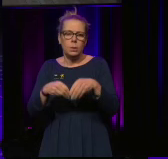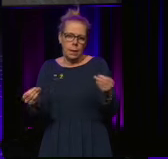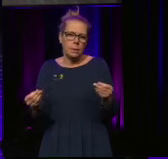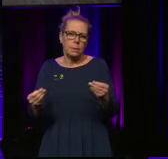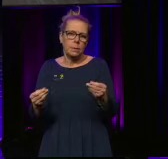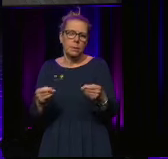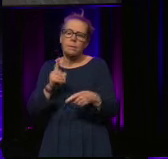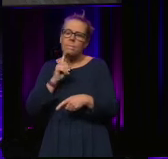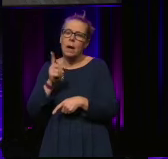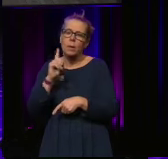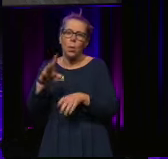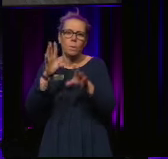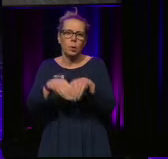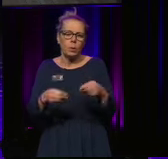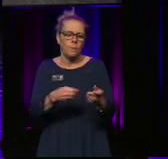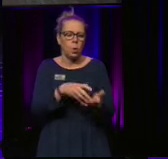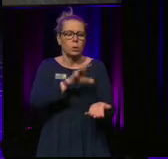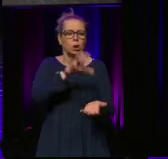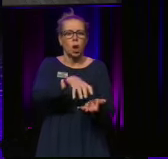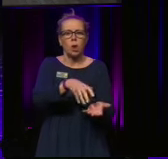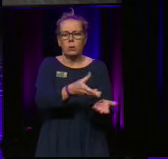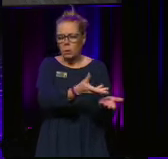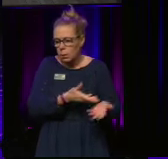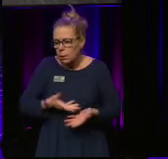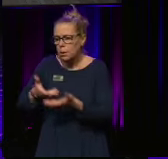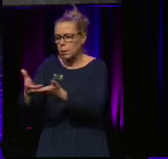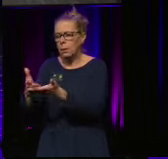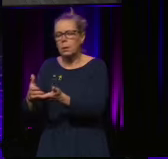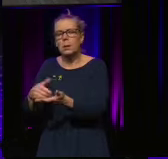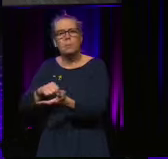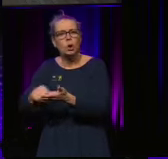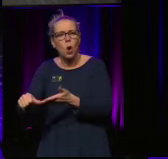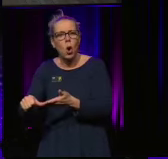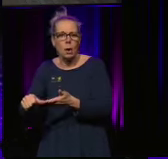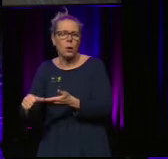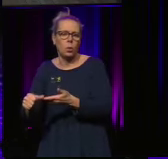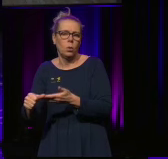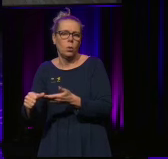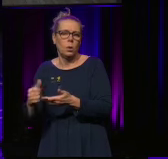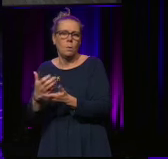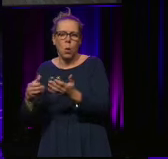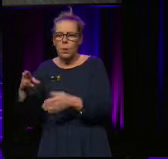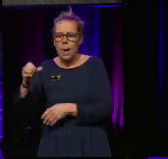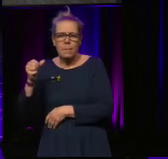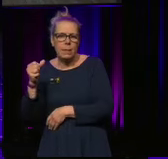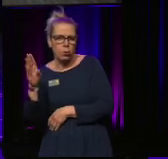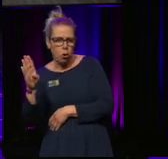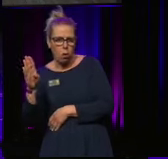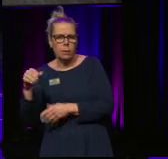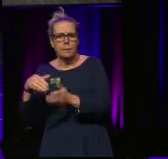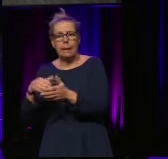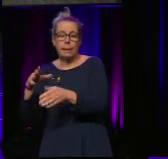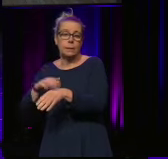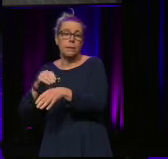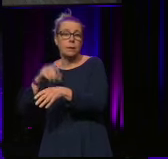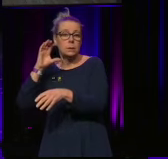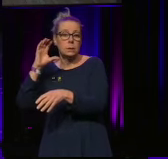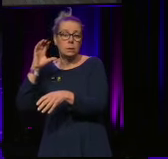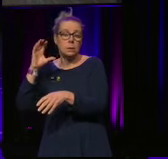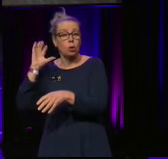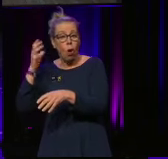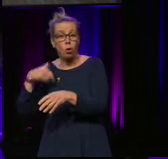års budget från staten betalar ju med ett antal miljarder Sveriges Radio och public service.